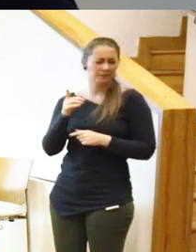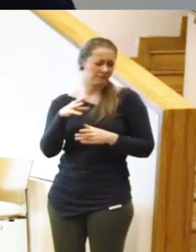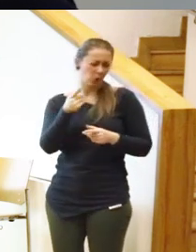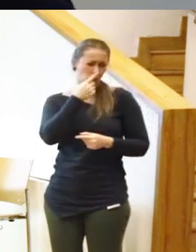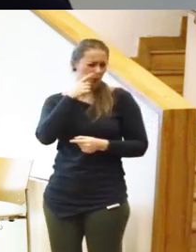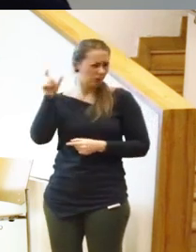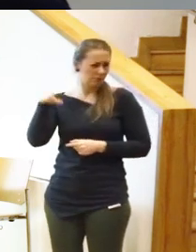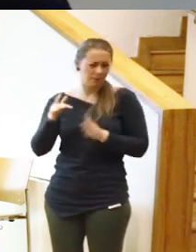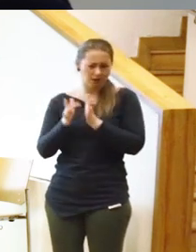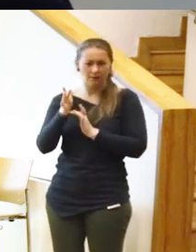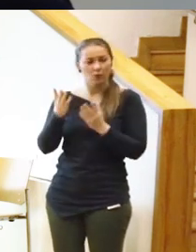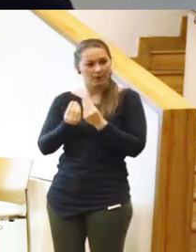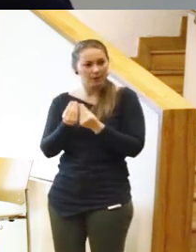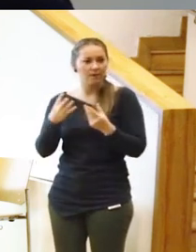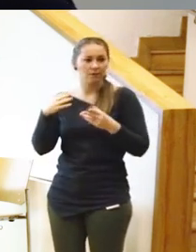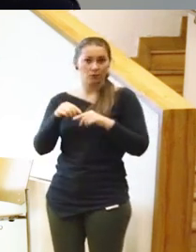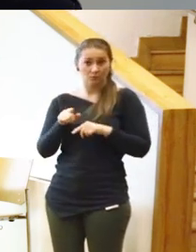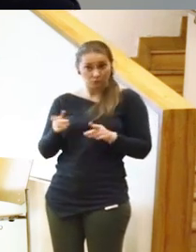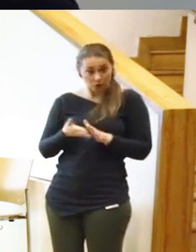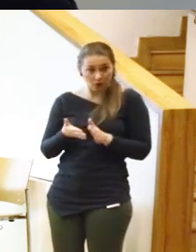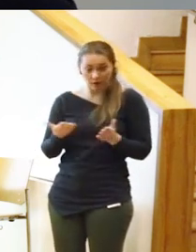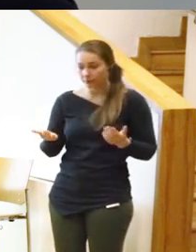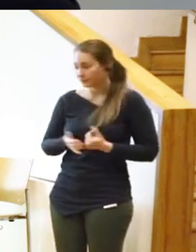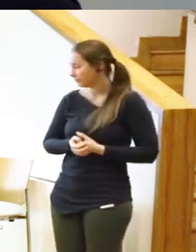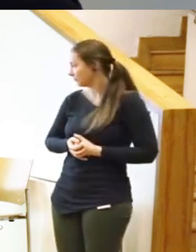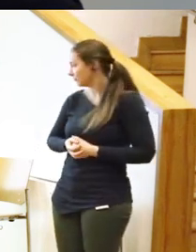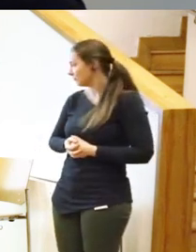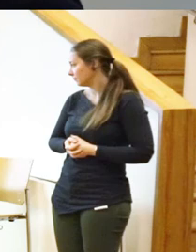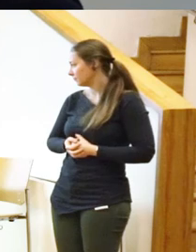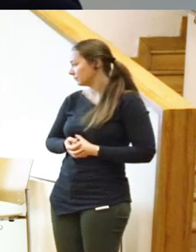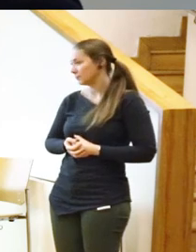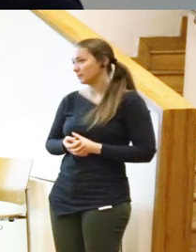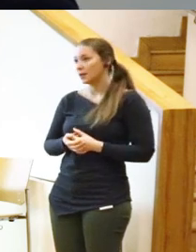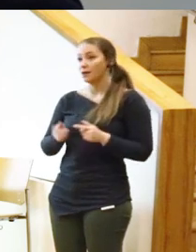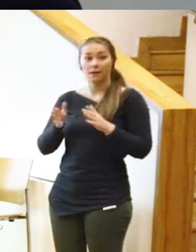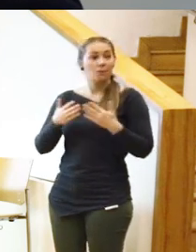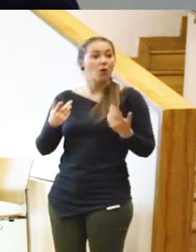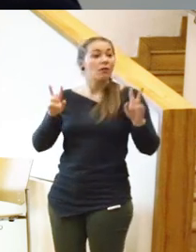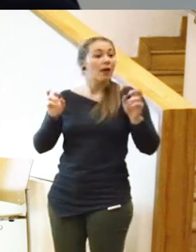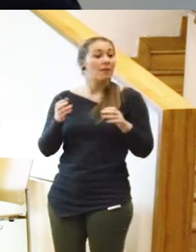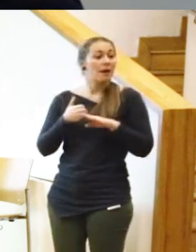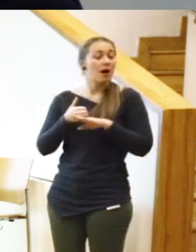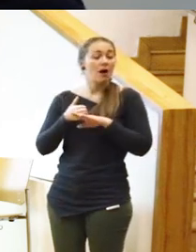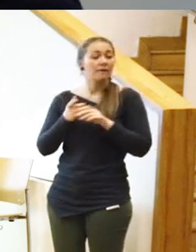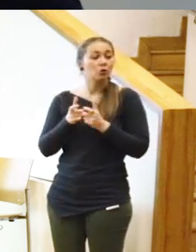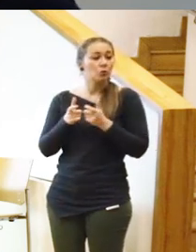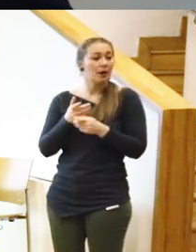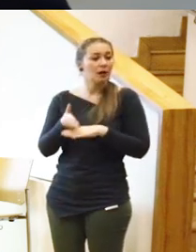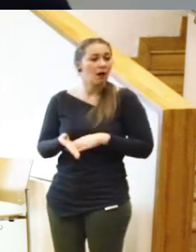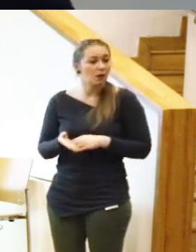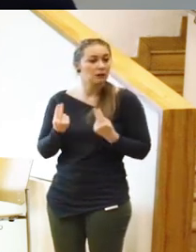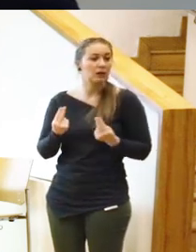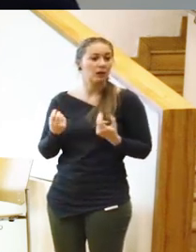vůbec státního vzdělávání. Samozřejmě je to taky jako téma vstupného, které se tady probírá